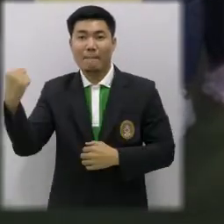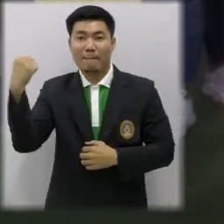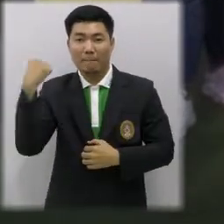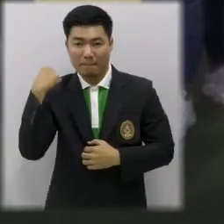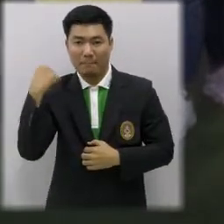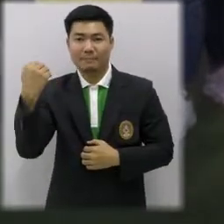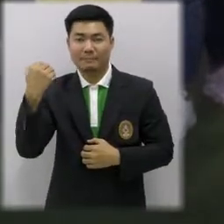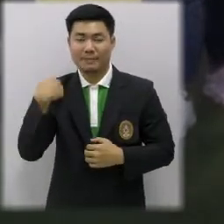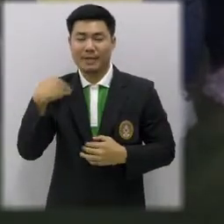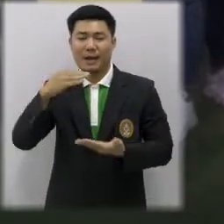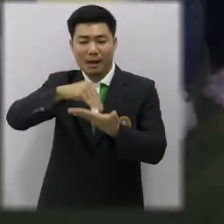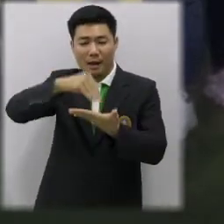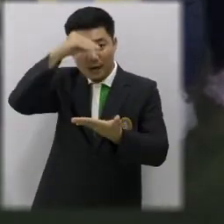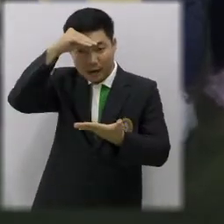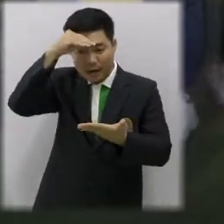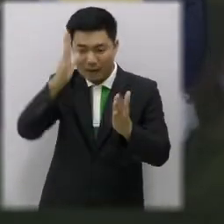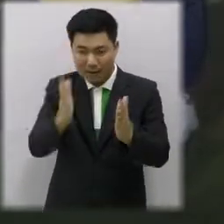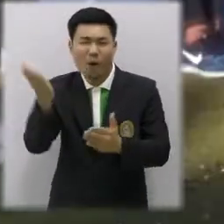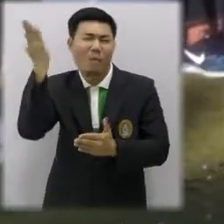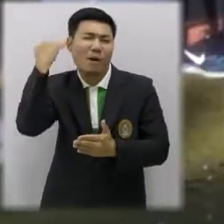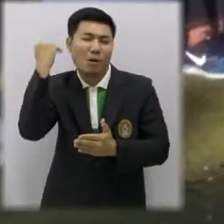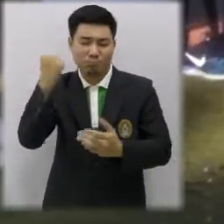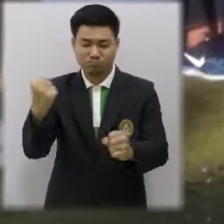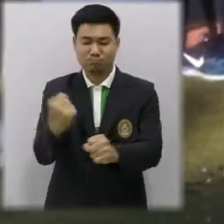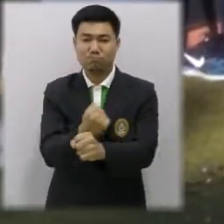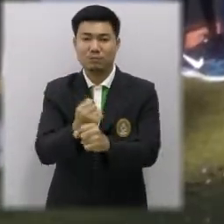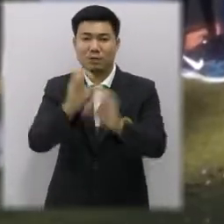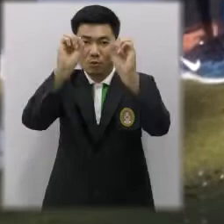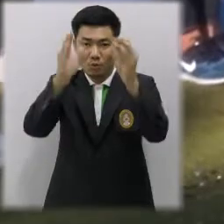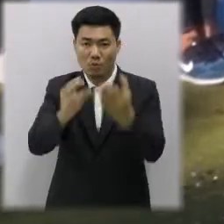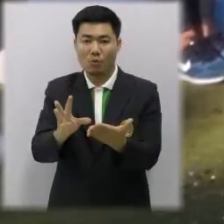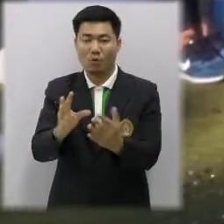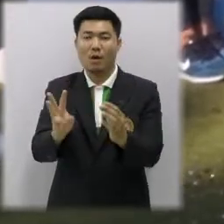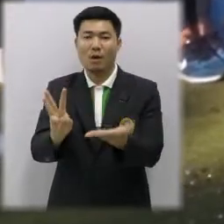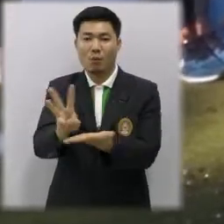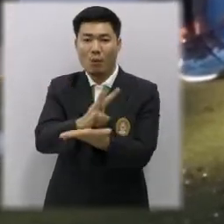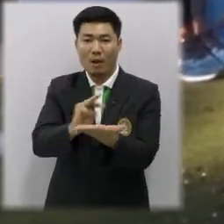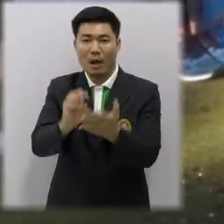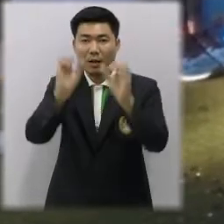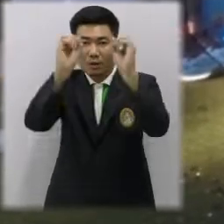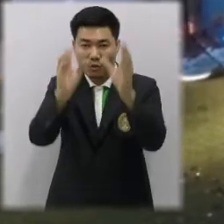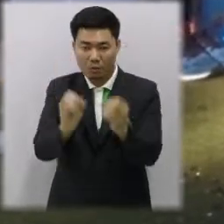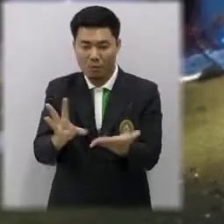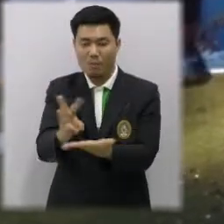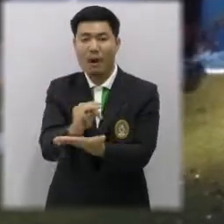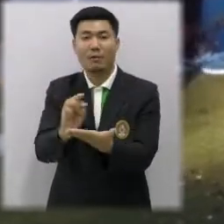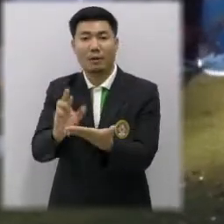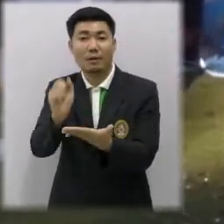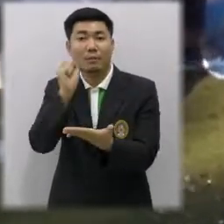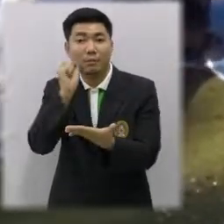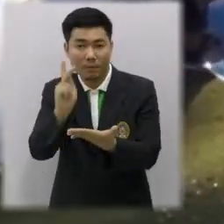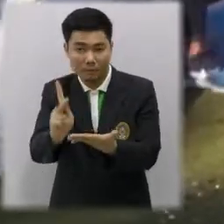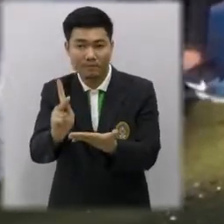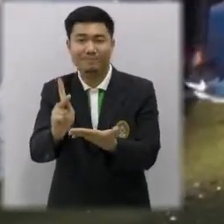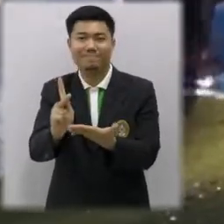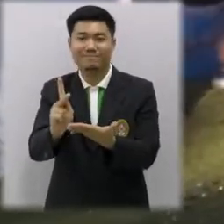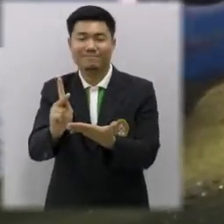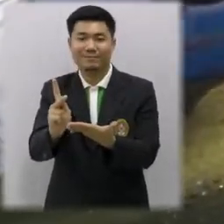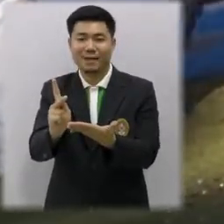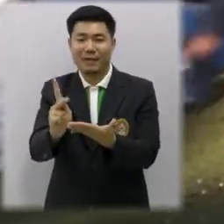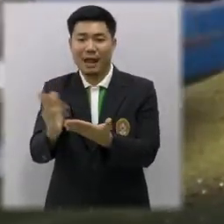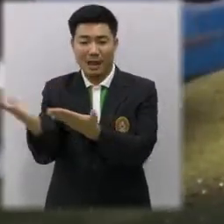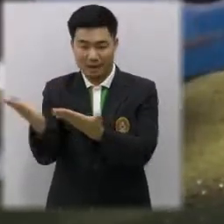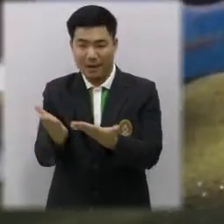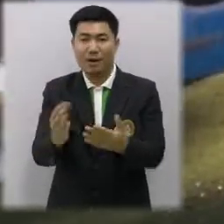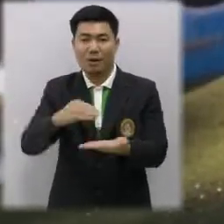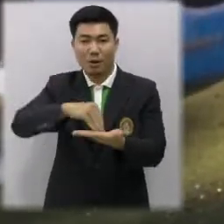เพื่อสุขภาพที่แข็งแรงและเพื่อให้ศิษย์เก่าโรงเรียนฝึกหัดครูวิทยาลัยครูสถาบันราชภัฏมหาวิทยาลัยราช